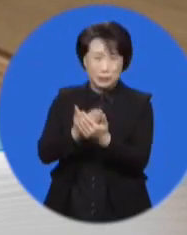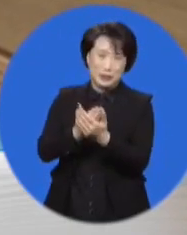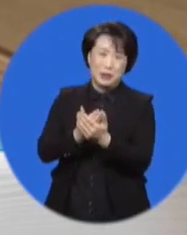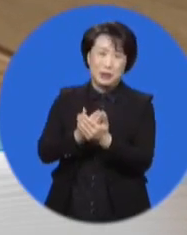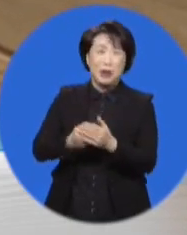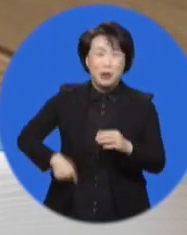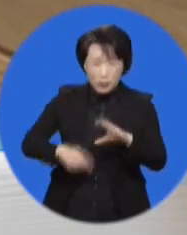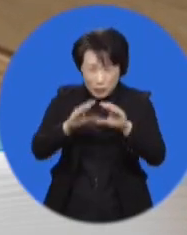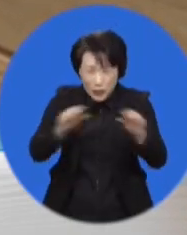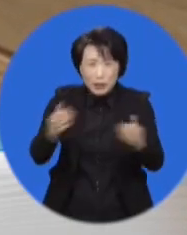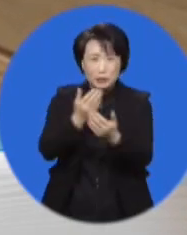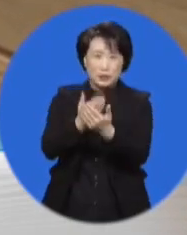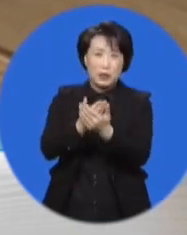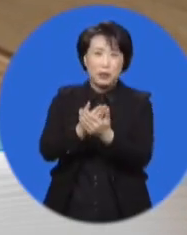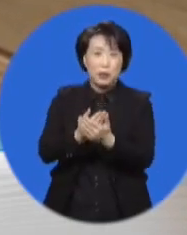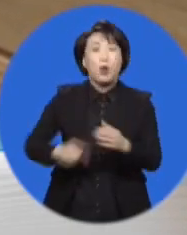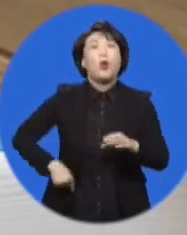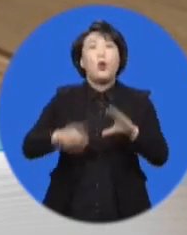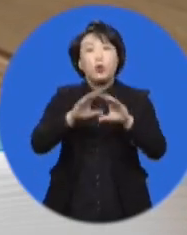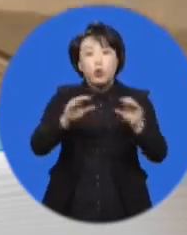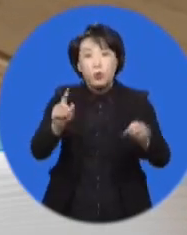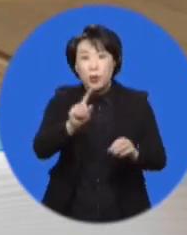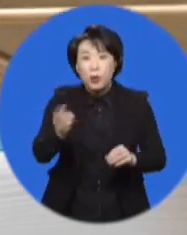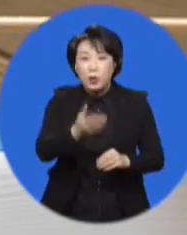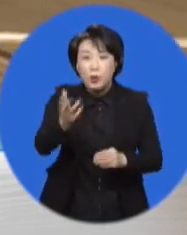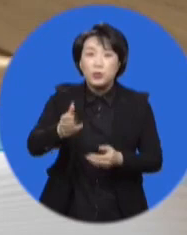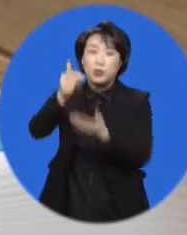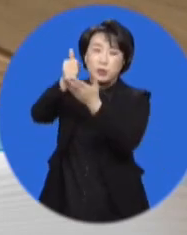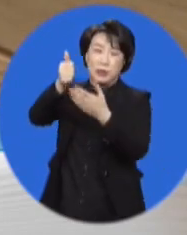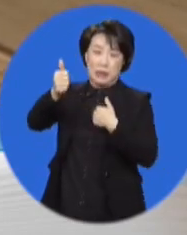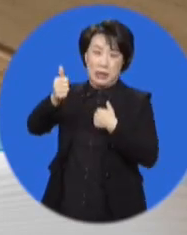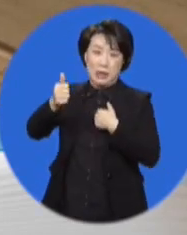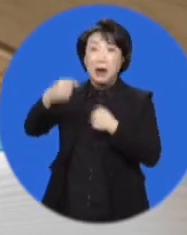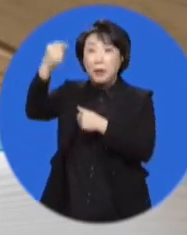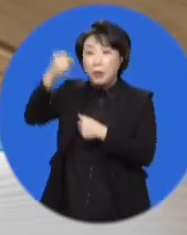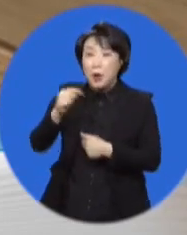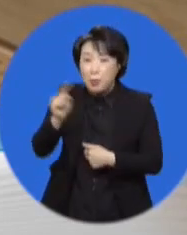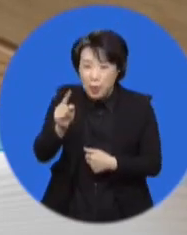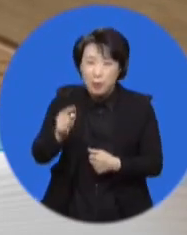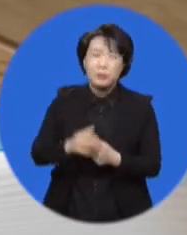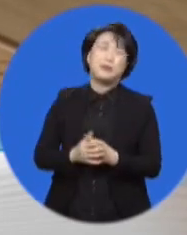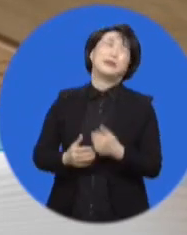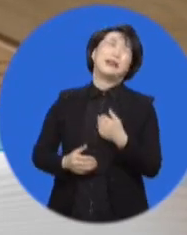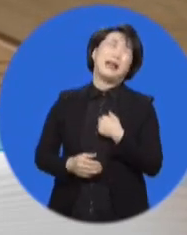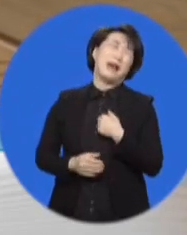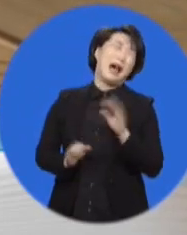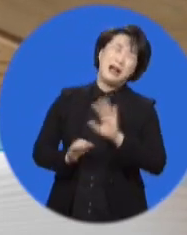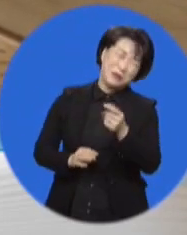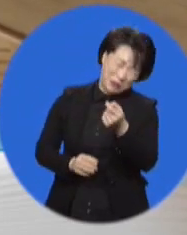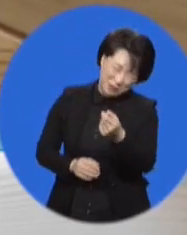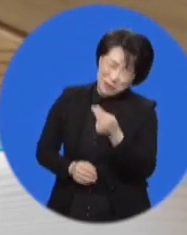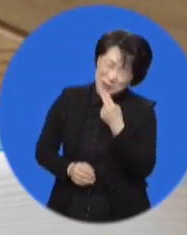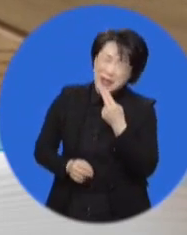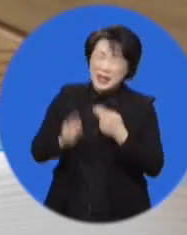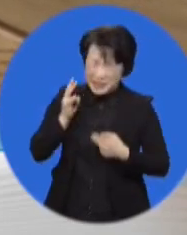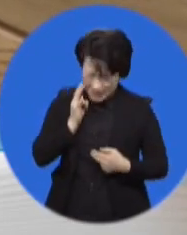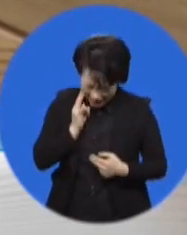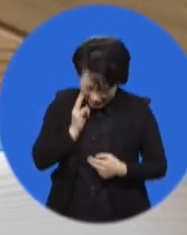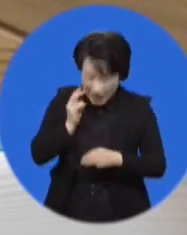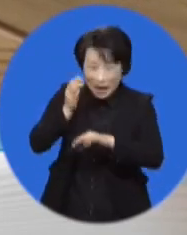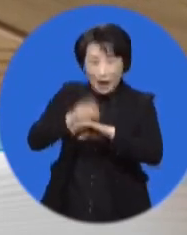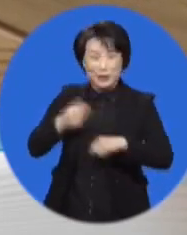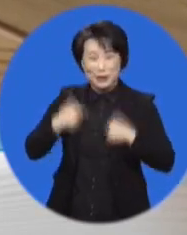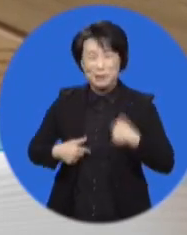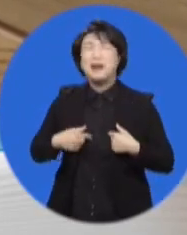해주세요. 온유하게요. 온유가 뭐냐. 주님이 나에게 어떤 명령을 하시든지 아니오가 없이 감사의